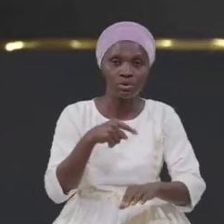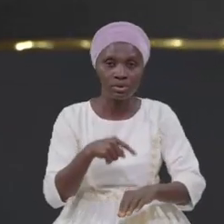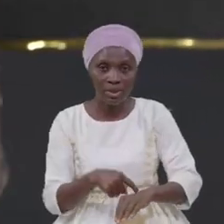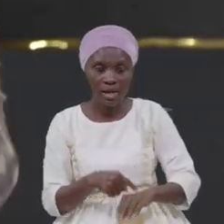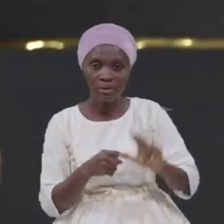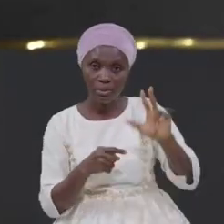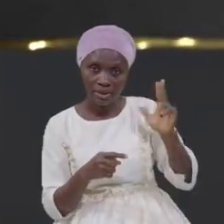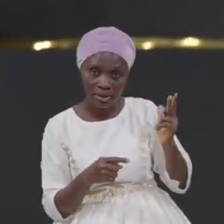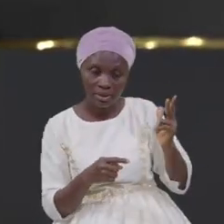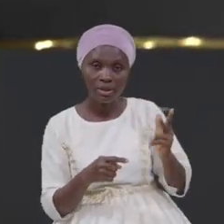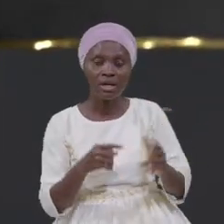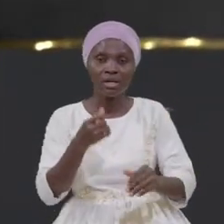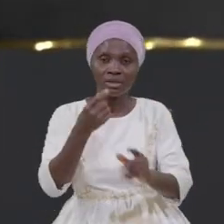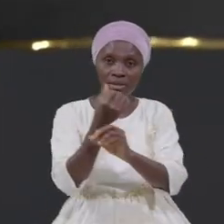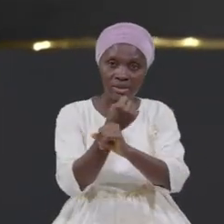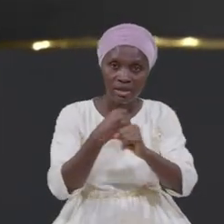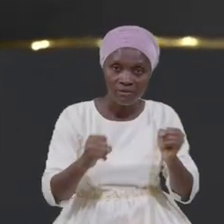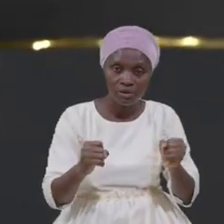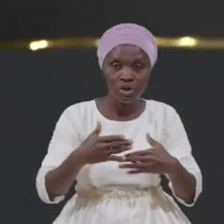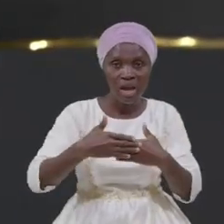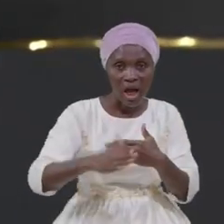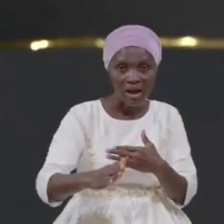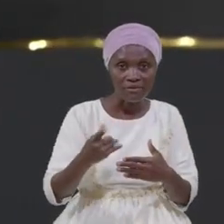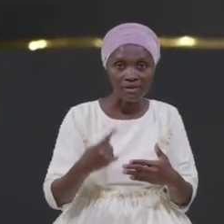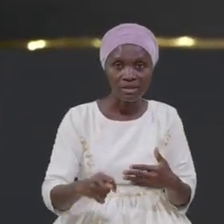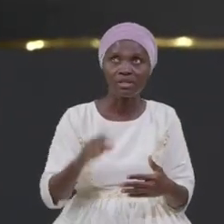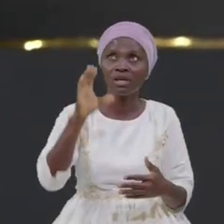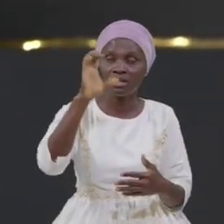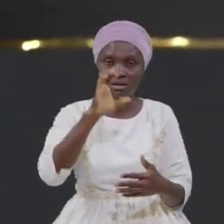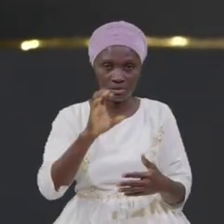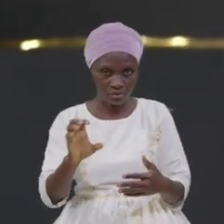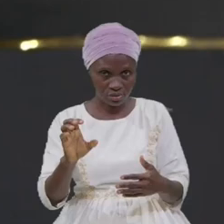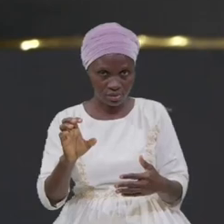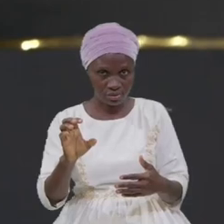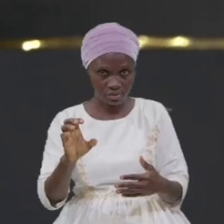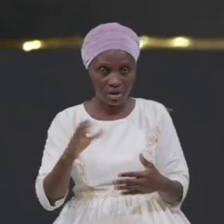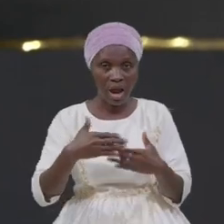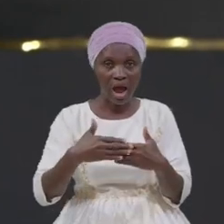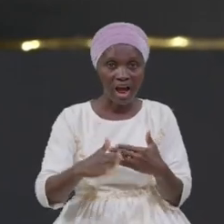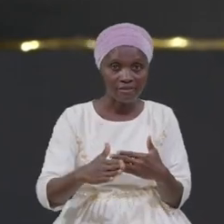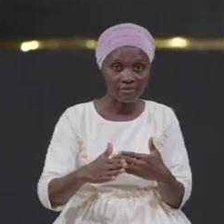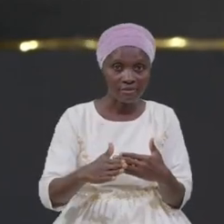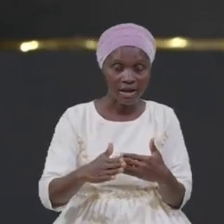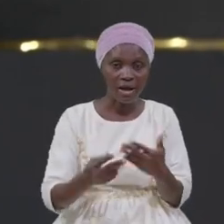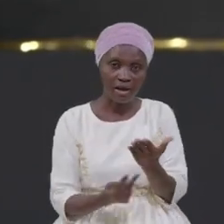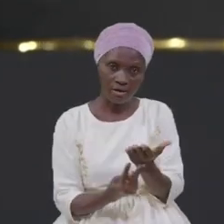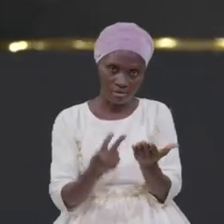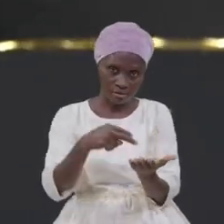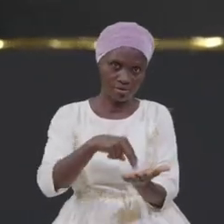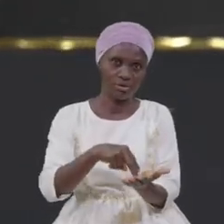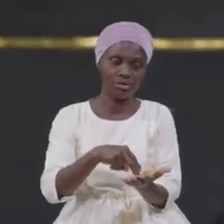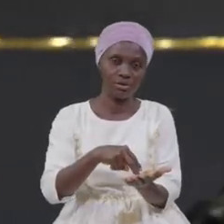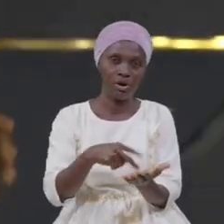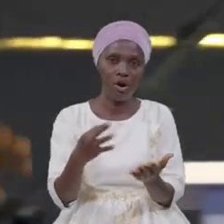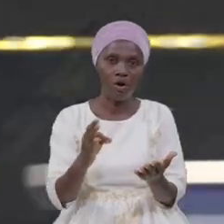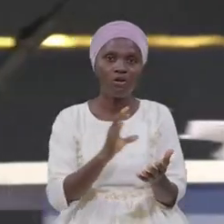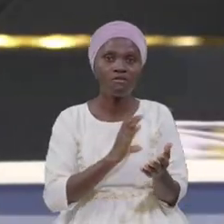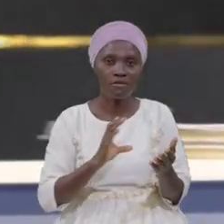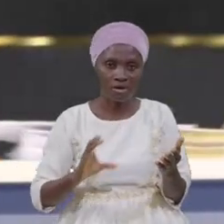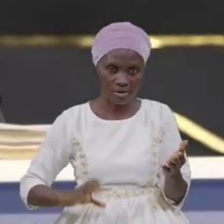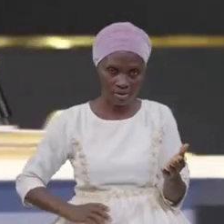le salut après la croix, après la résurrection.